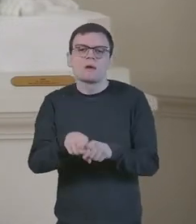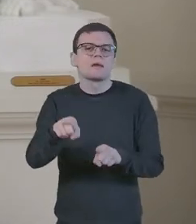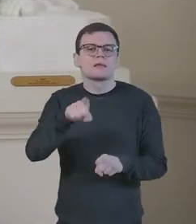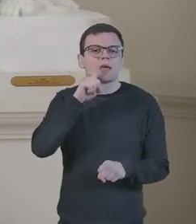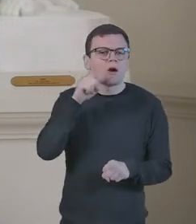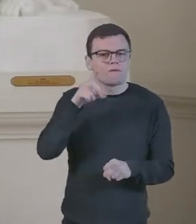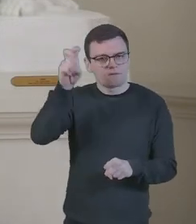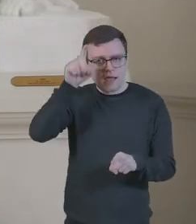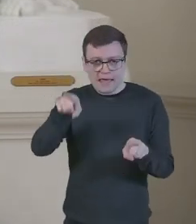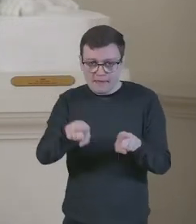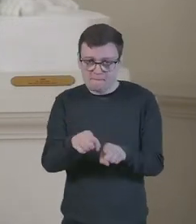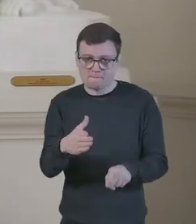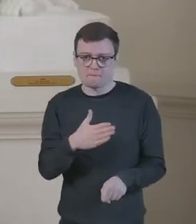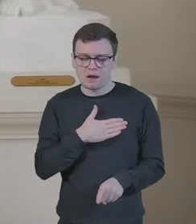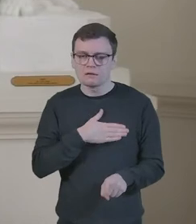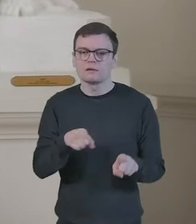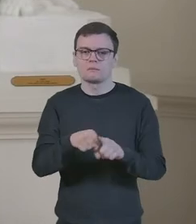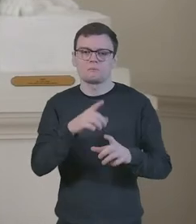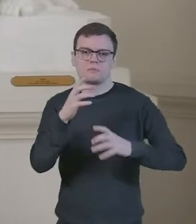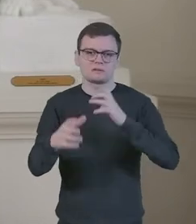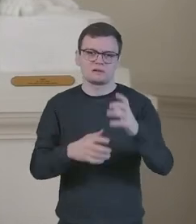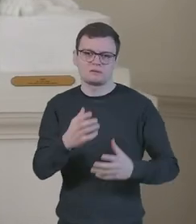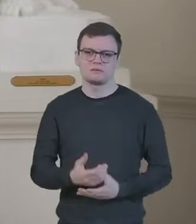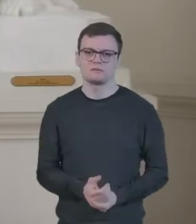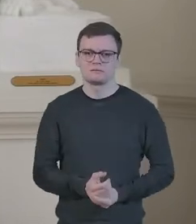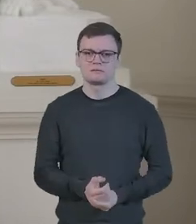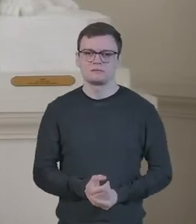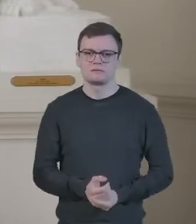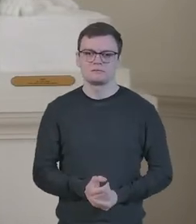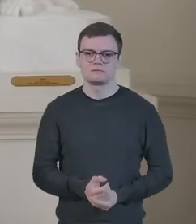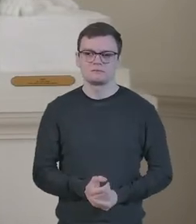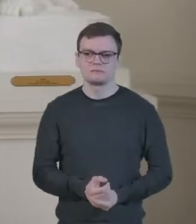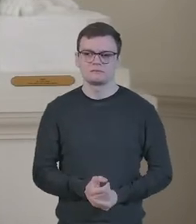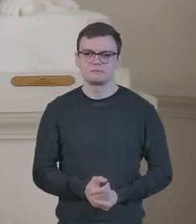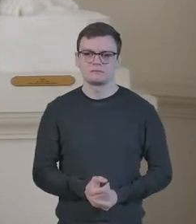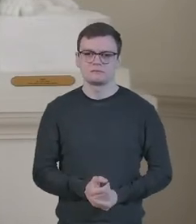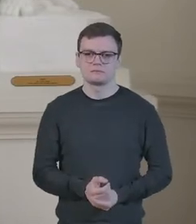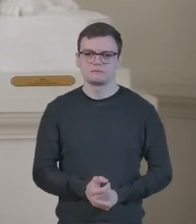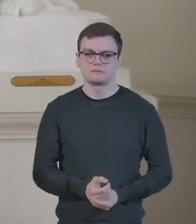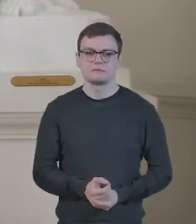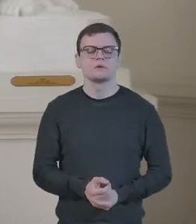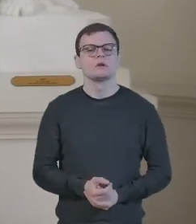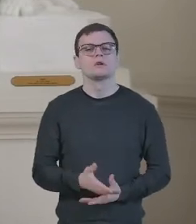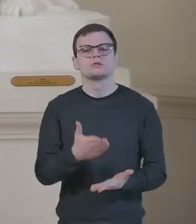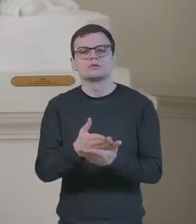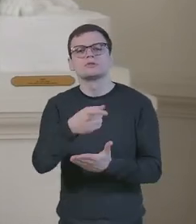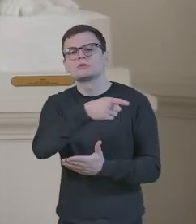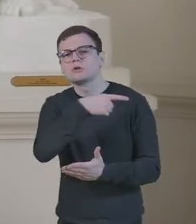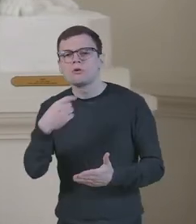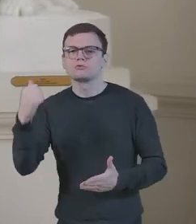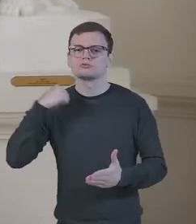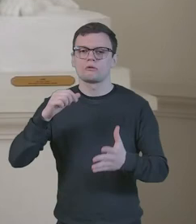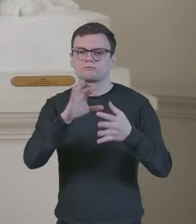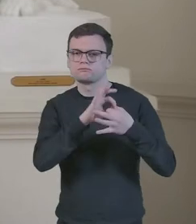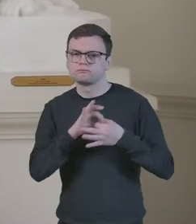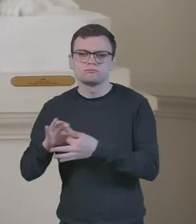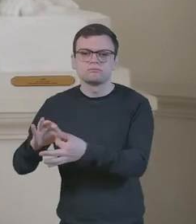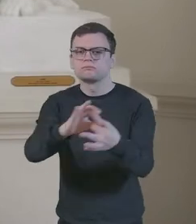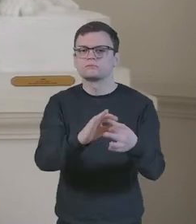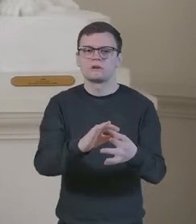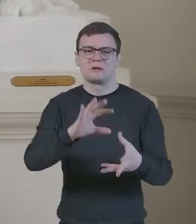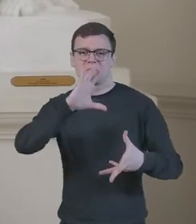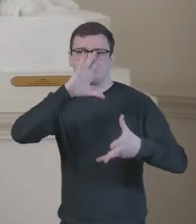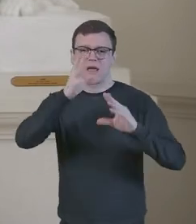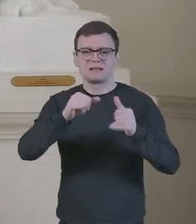įkvėpimas ir taip pat ne tik mums, bet ir visoms pasaulio šalims. Mūsų žmonės vienyje